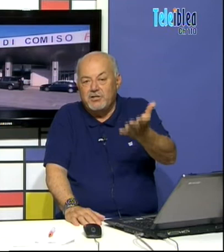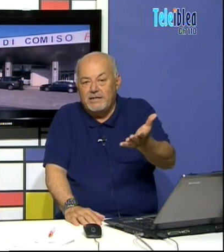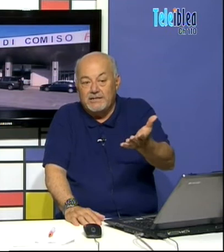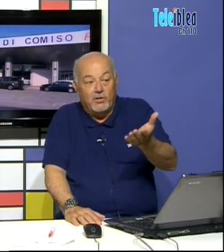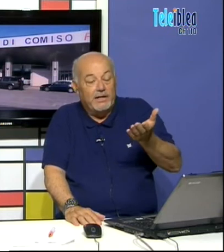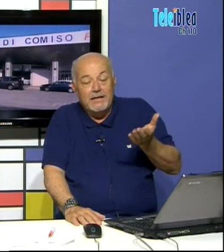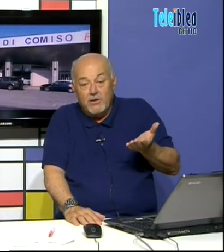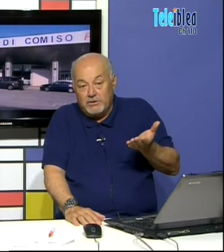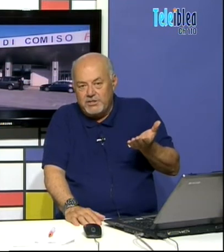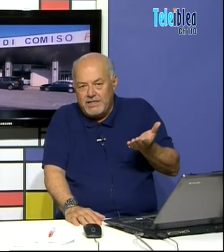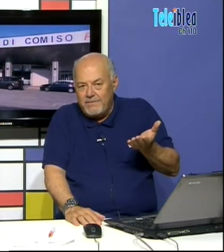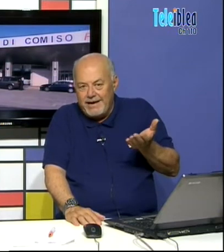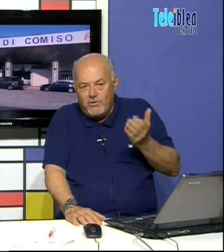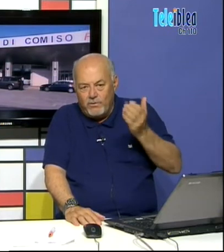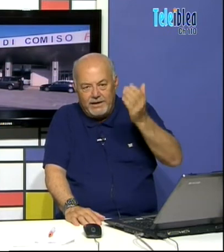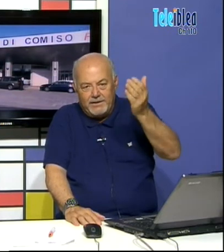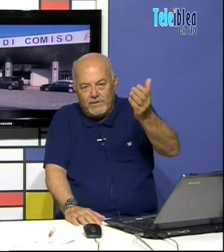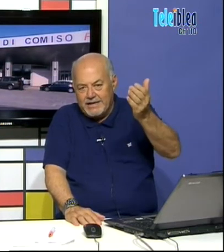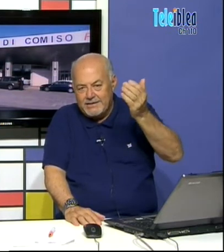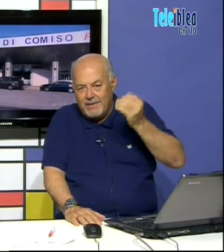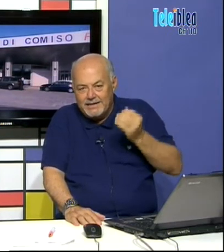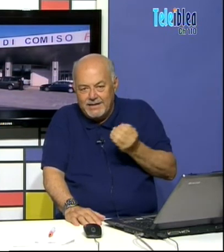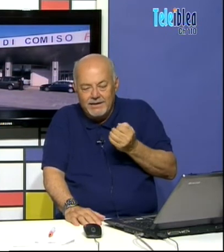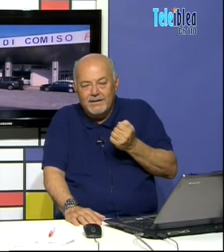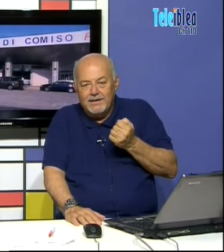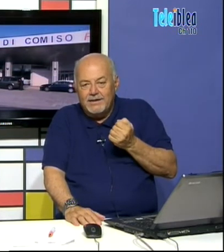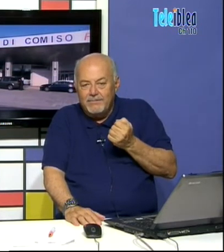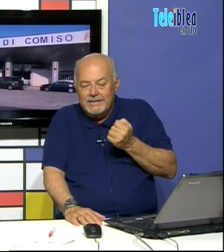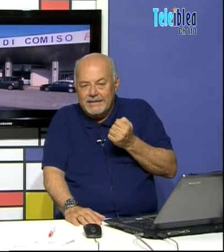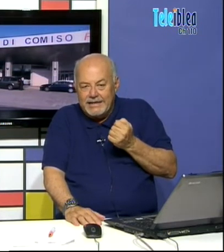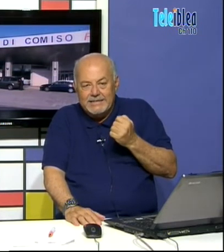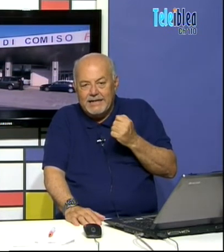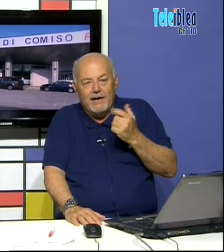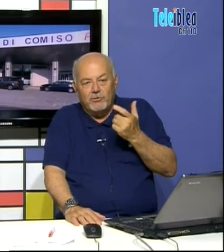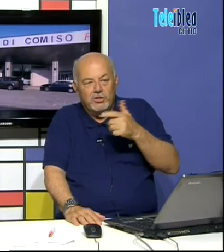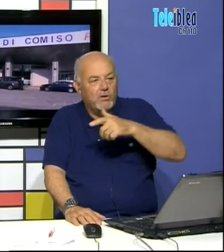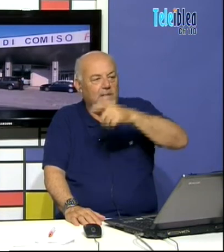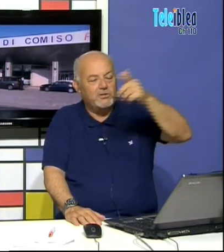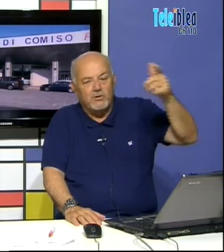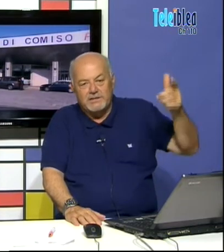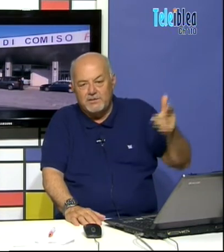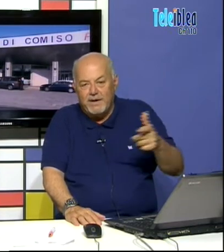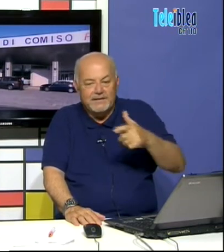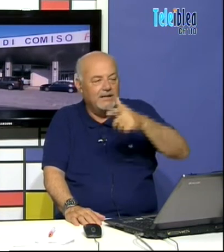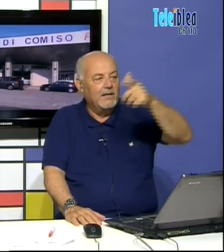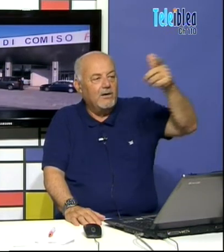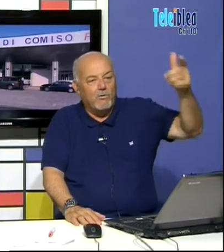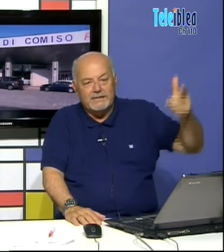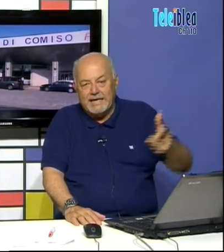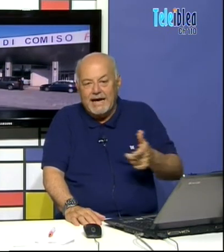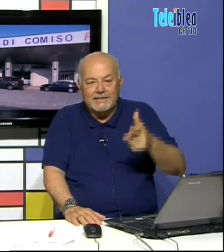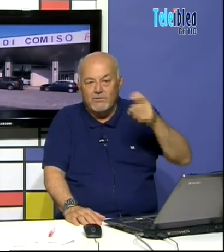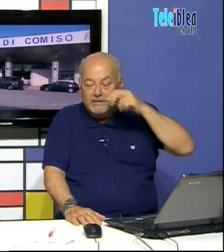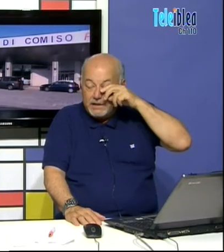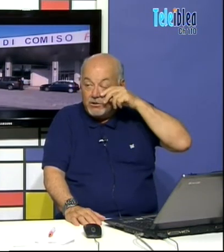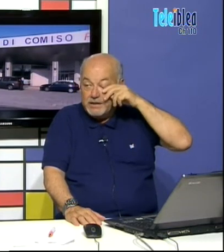delle facilitazioni. Cosa c'è di meglio quindi di un'ex base missilistica? Uno dice: qua ci sono questi spazi o